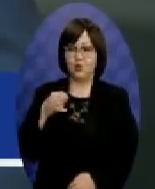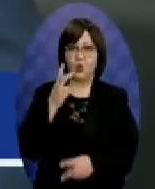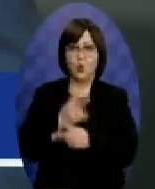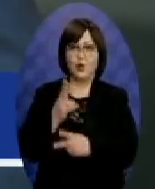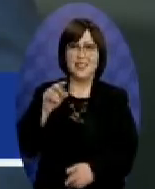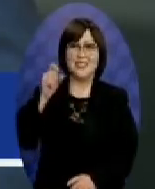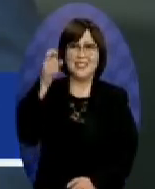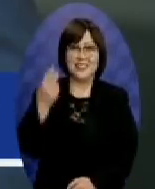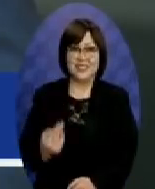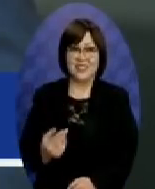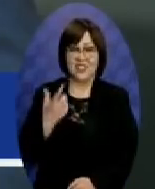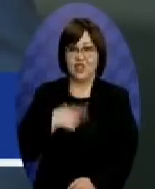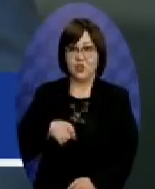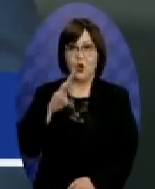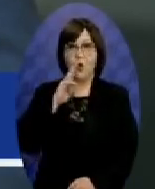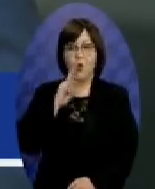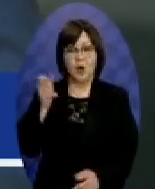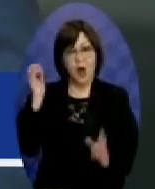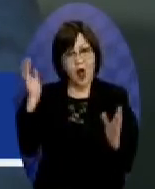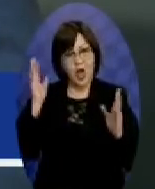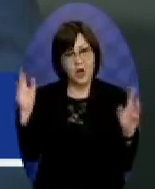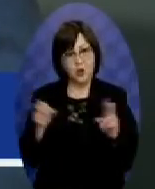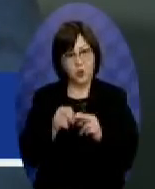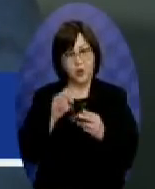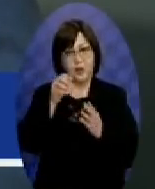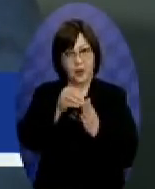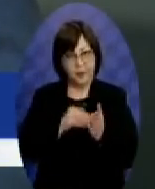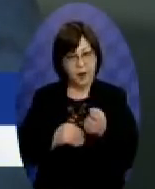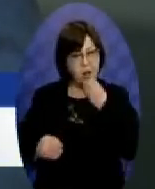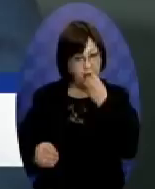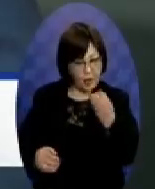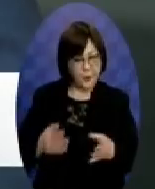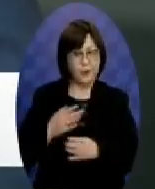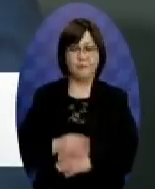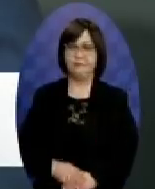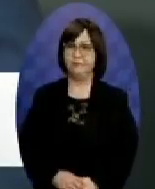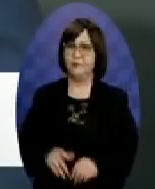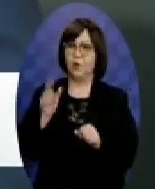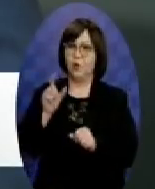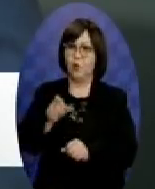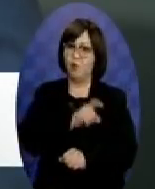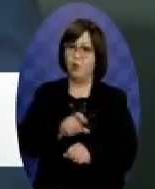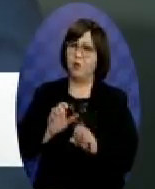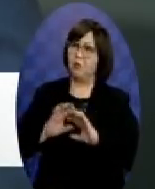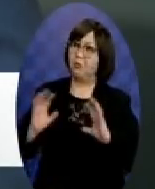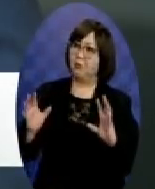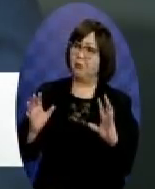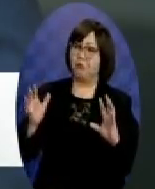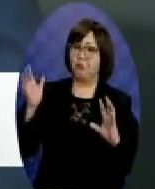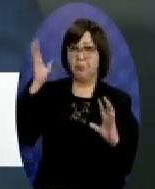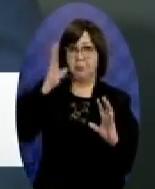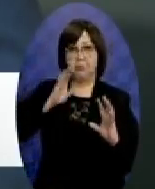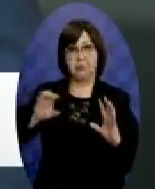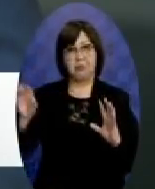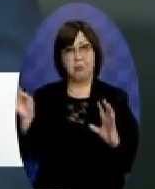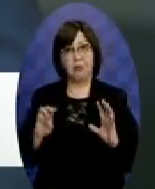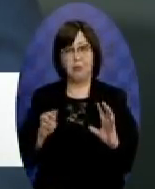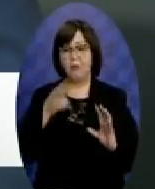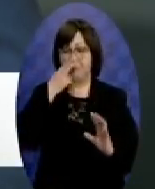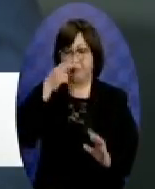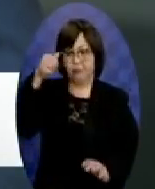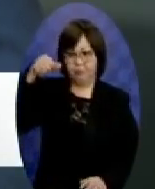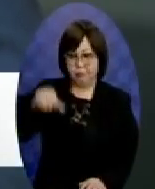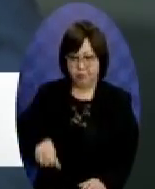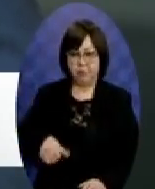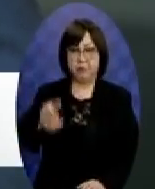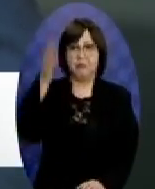байхгүй мó уншсан ч юм уу уншаагүй ч юм уу, тэгээд ганц хоёр хүний ярьж байгаа хэлж байгааг дагаад ингээ гонопол дарддаг юм